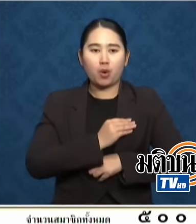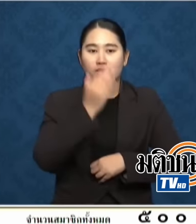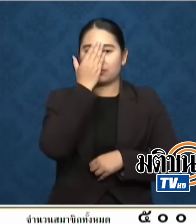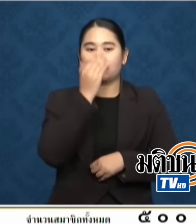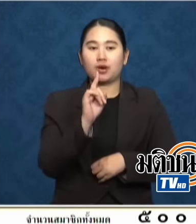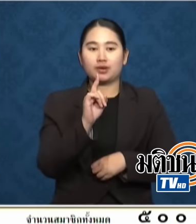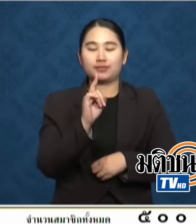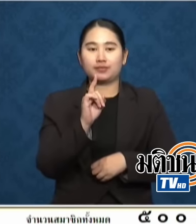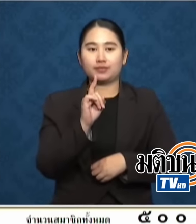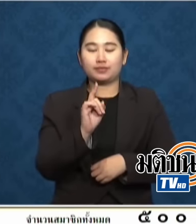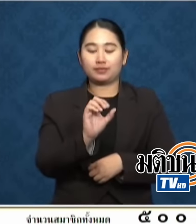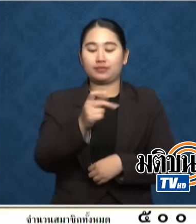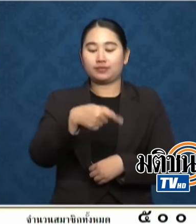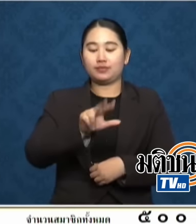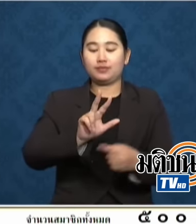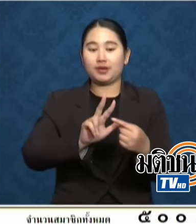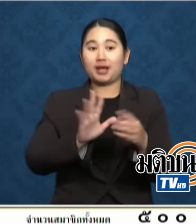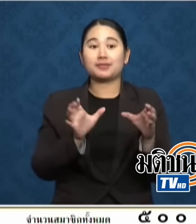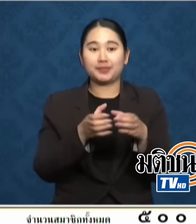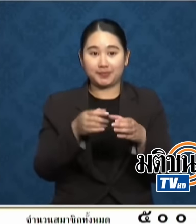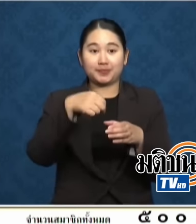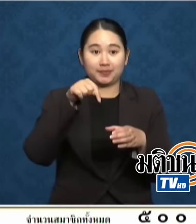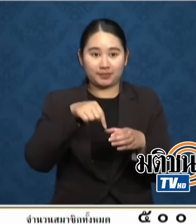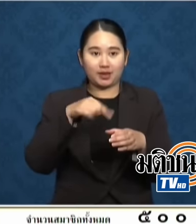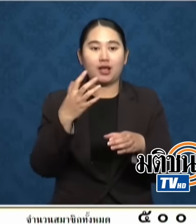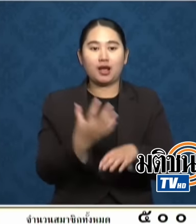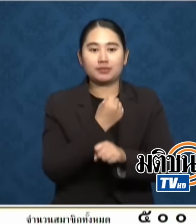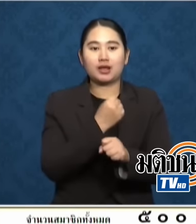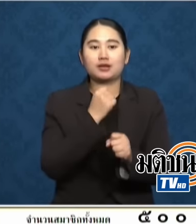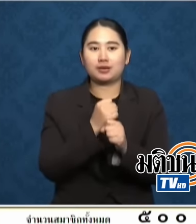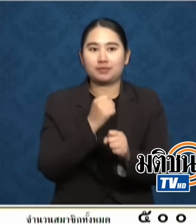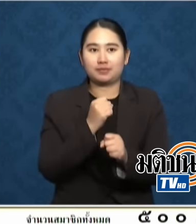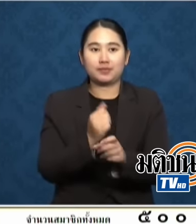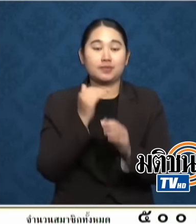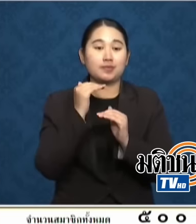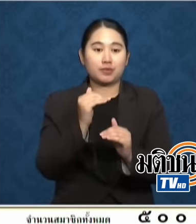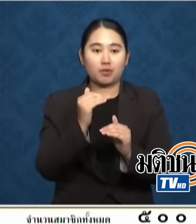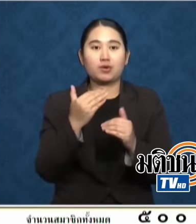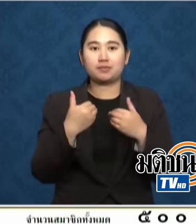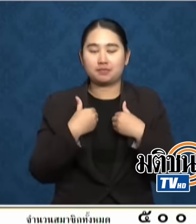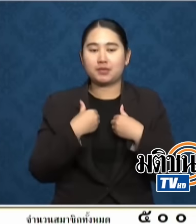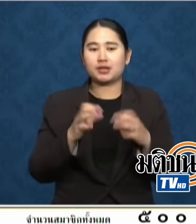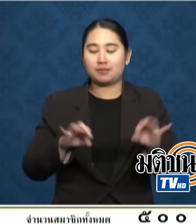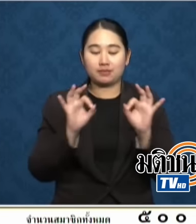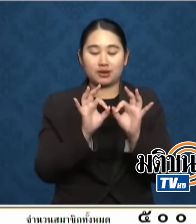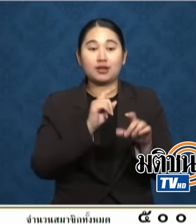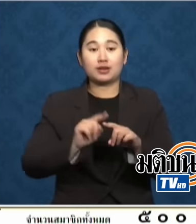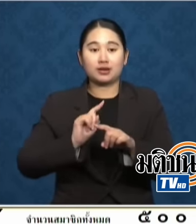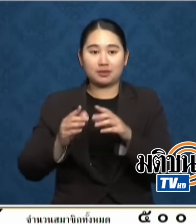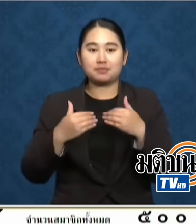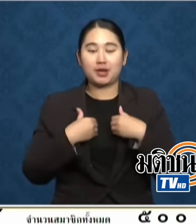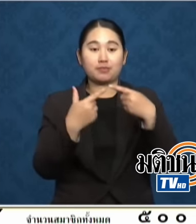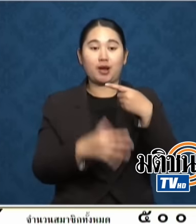ราะสภาที่ปรึกษานี้มีอำนาจหน้าที่ที่กำหนดไว้เป็นเรื่องสำคัญสำคัญถึง